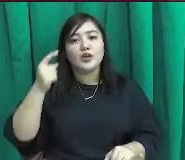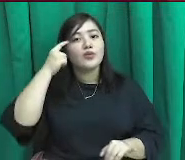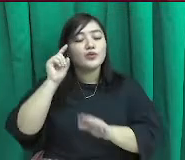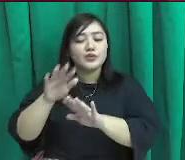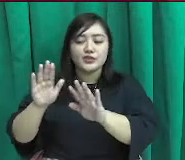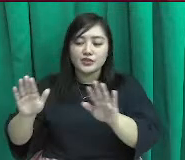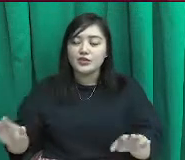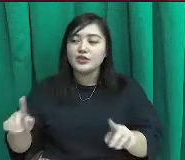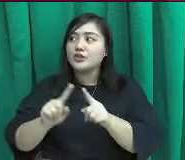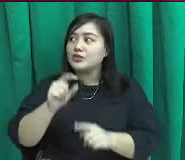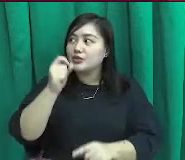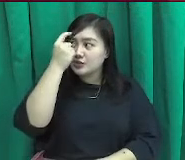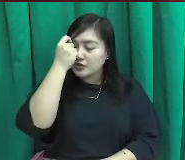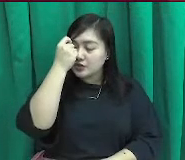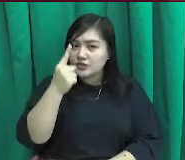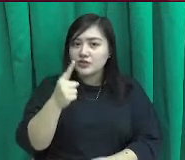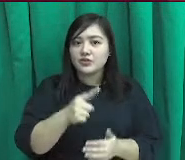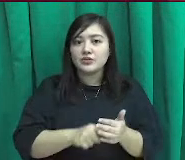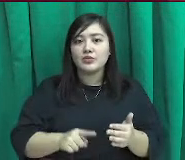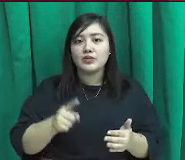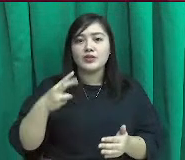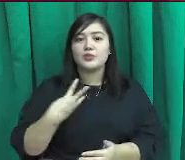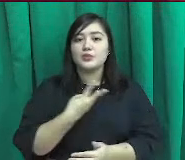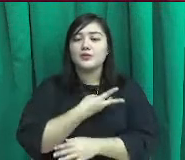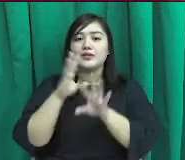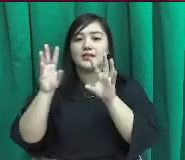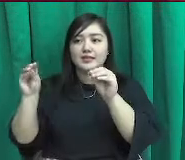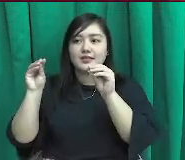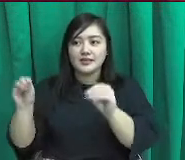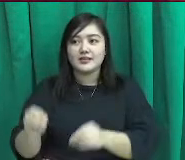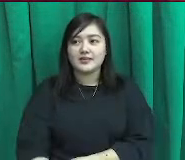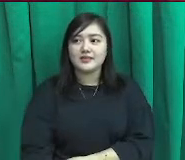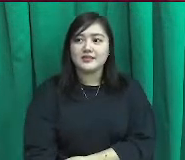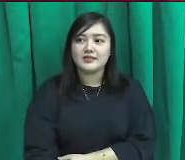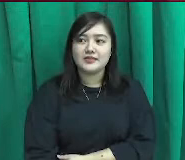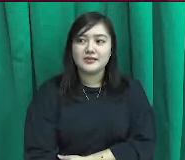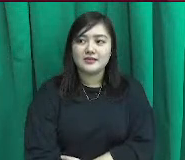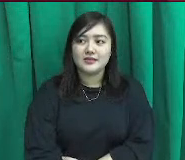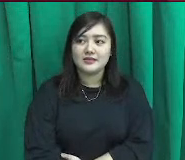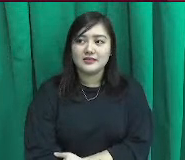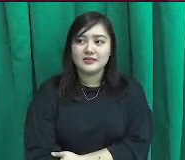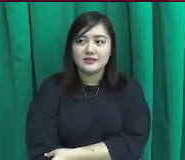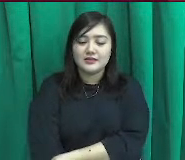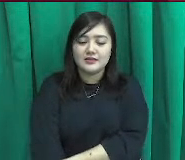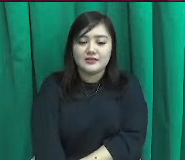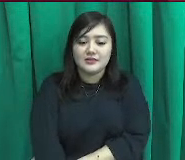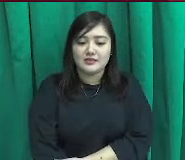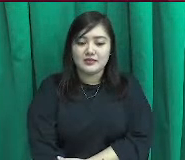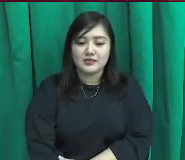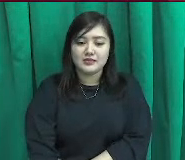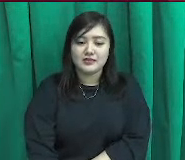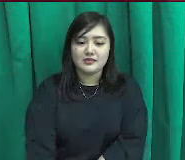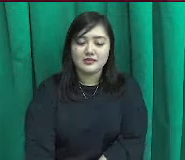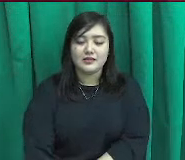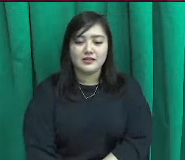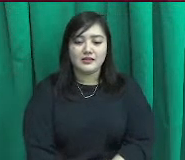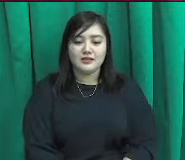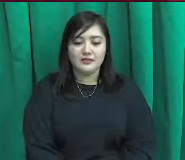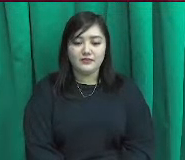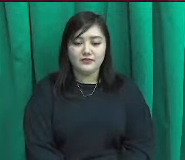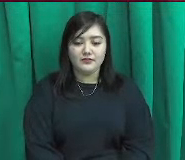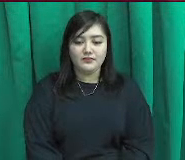kanila. Yan yung long suffering. Pero hindi yan mo. Kaya nga sabi nito ni Dennis Diaz,